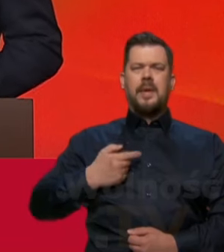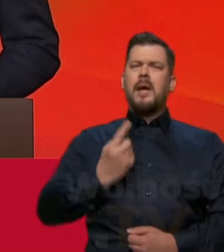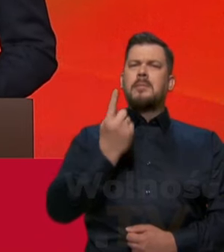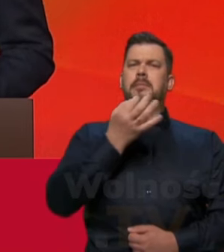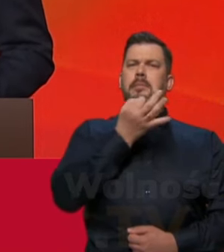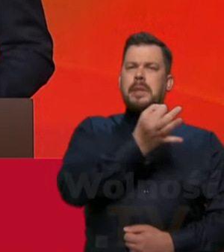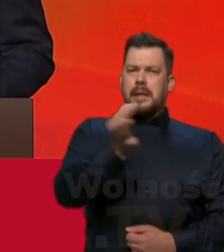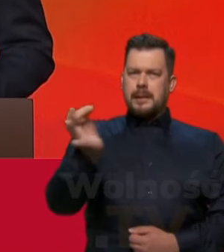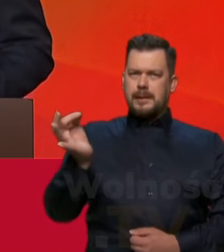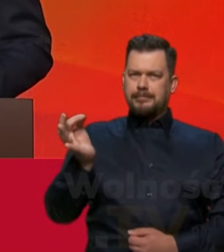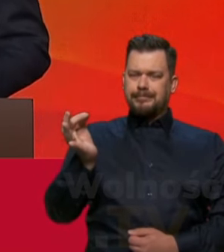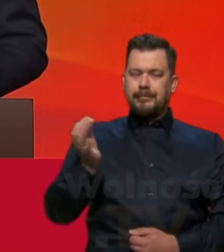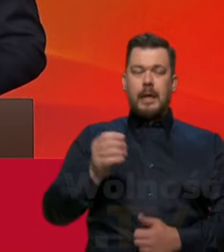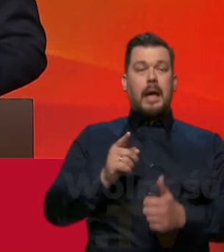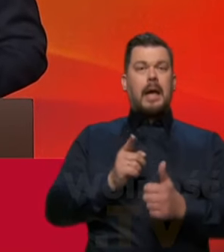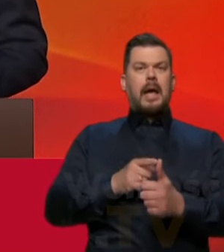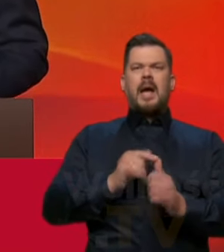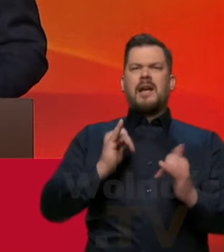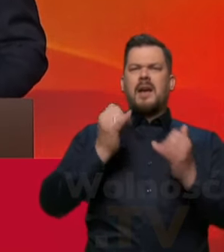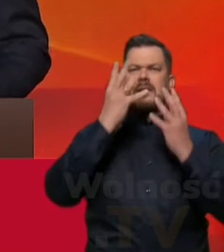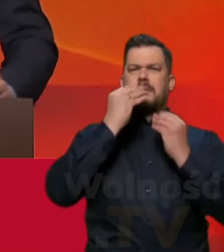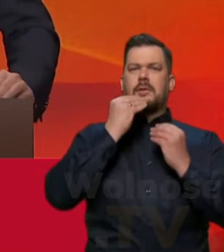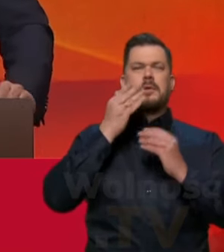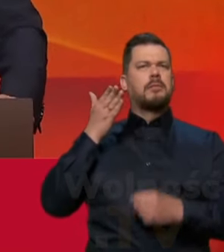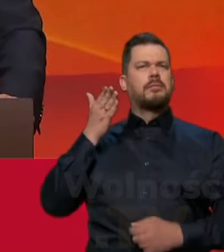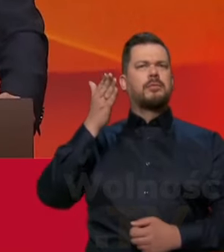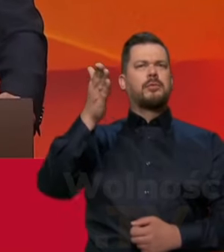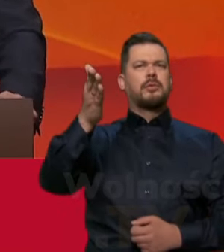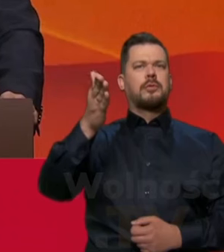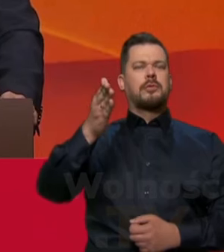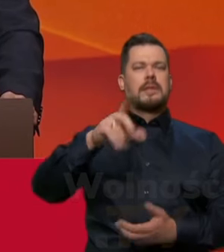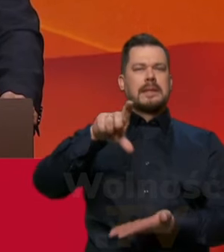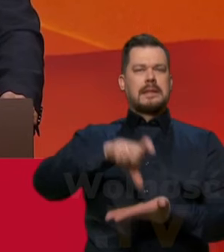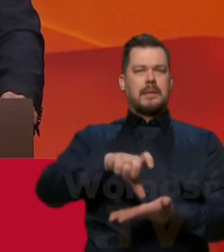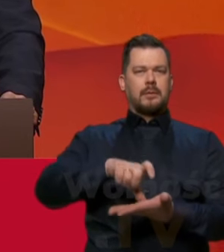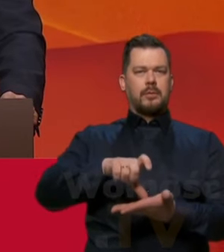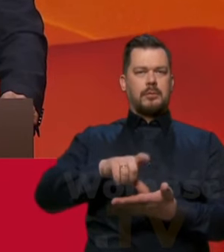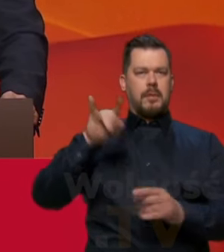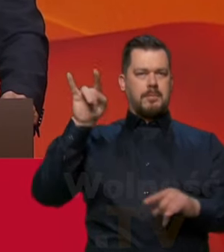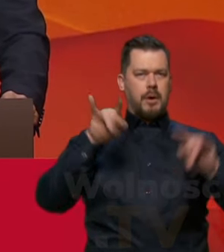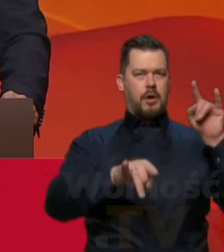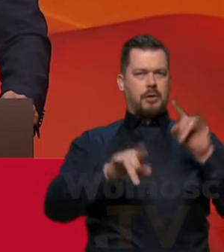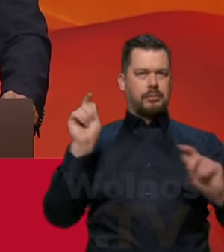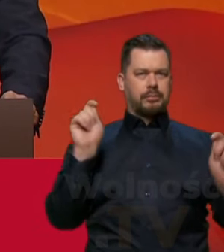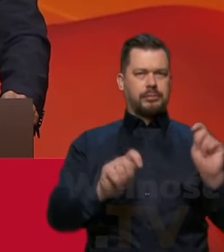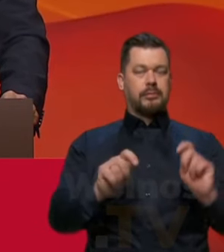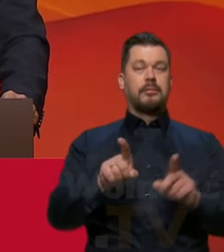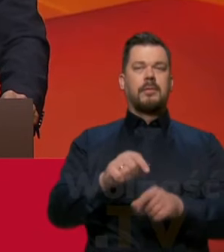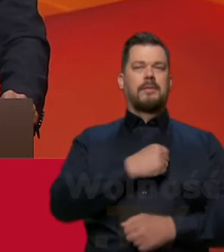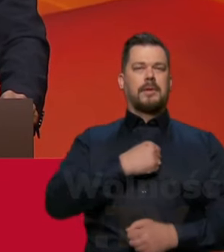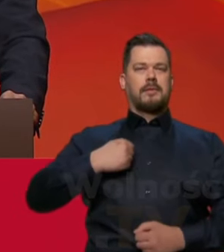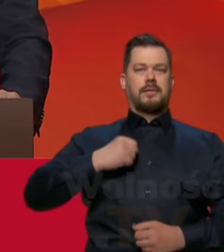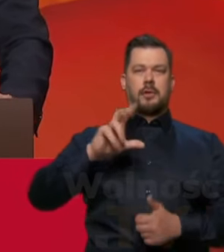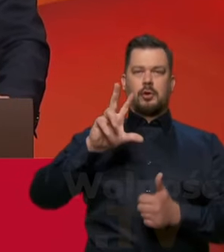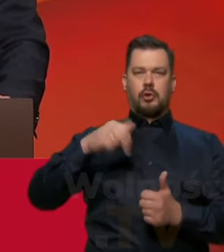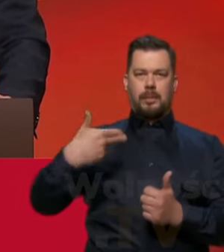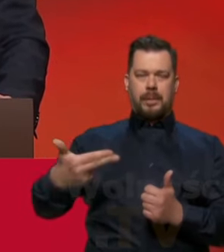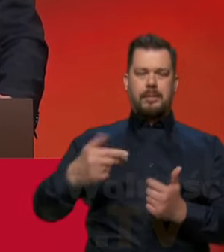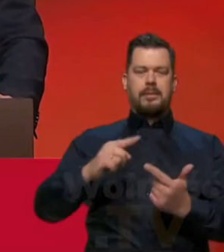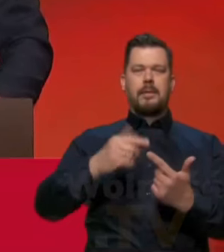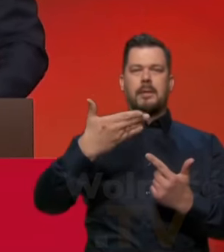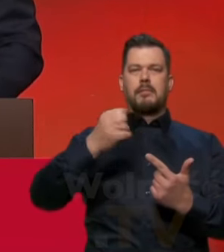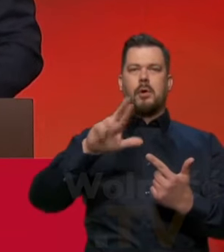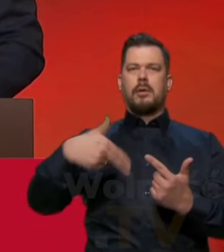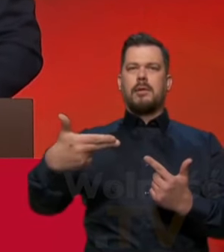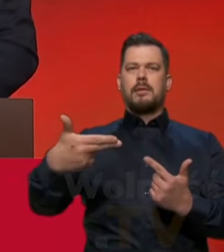brzmi następująco. Jaka powinna być przyszłość Centralnego Portu Komunikacyjnego i Stołecznych Lotnisk Chopina i portu w